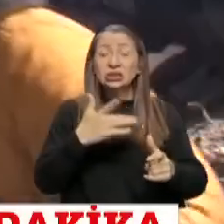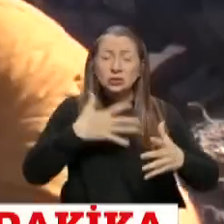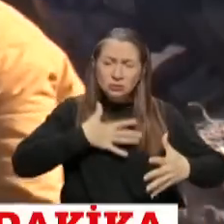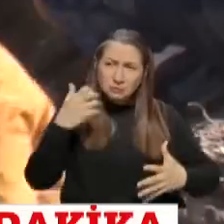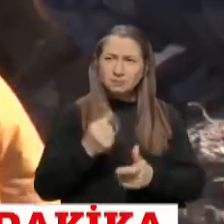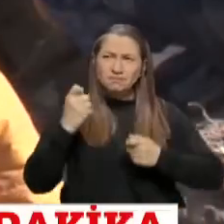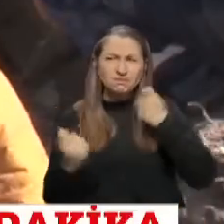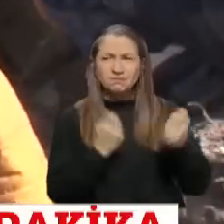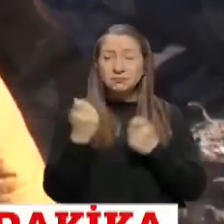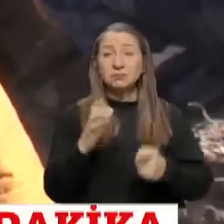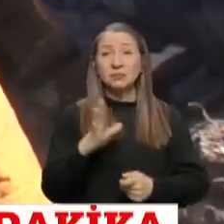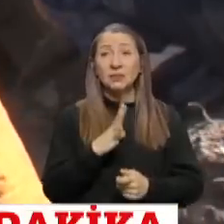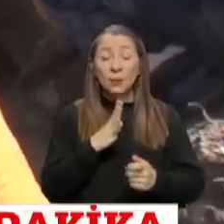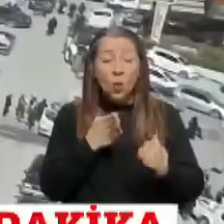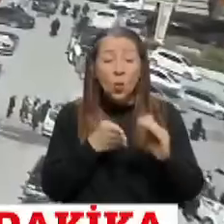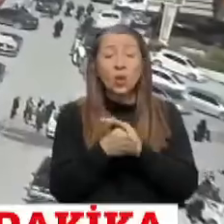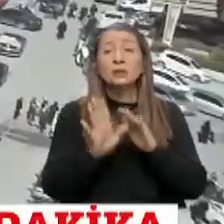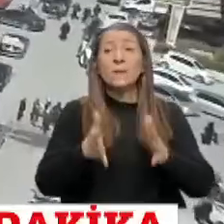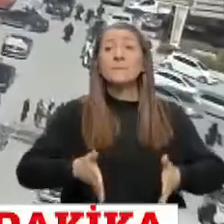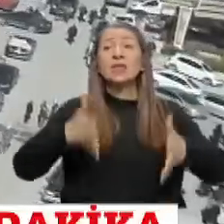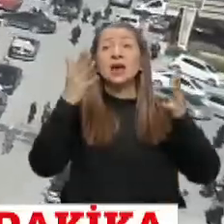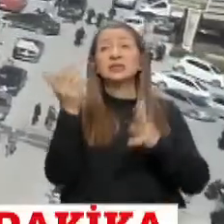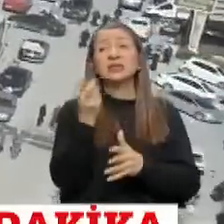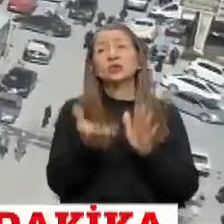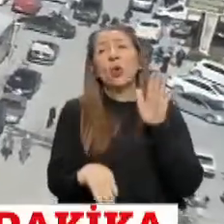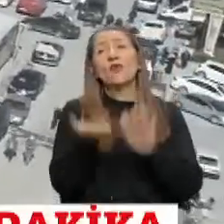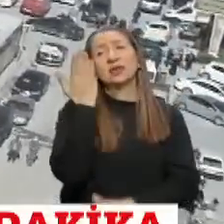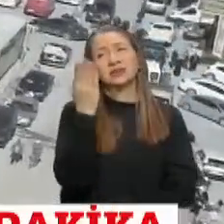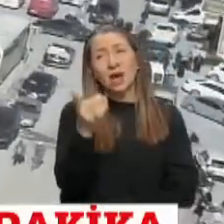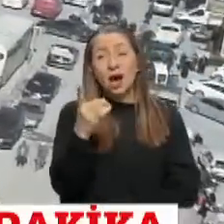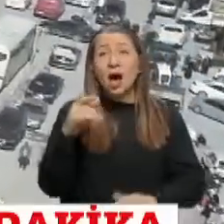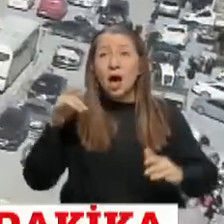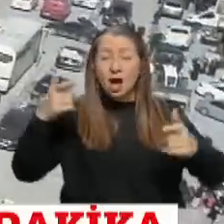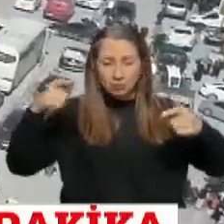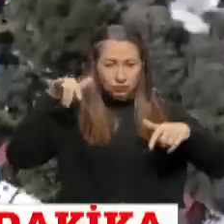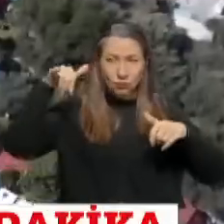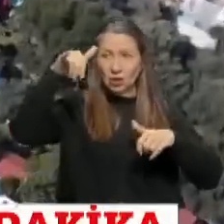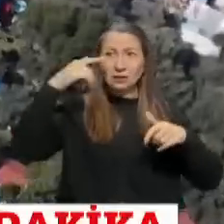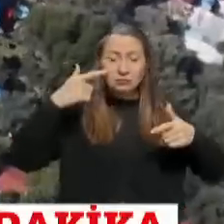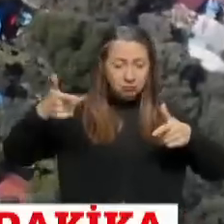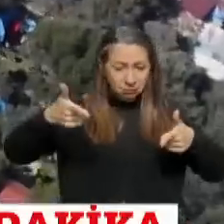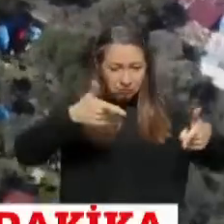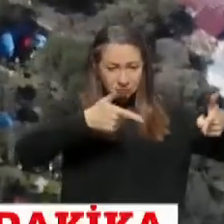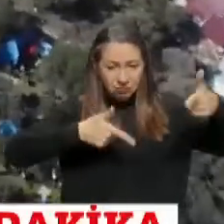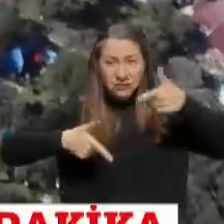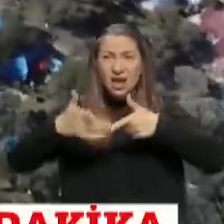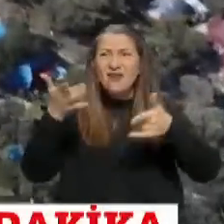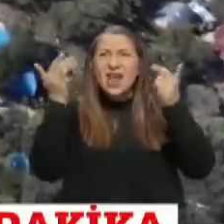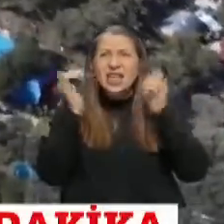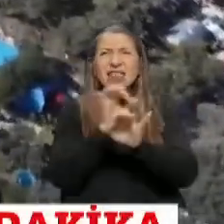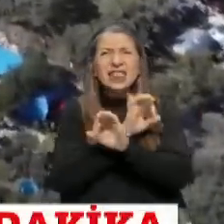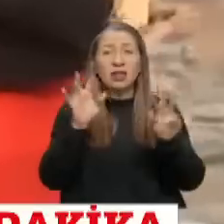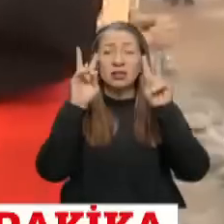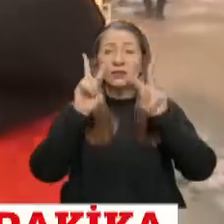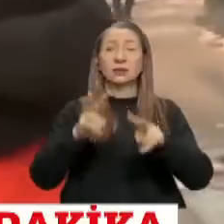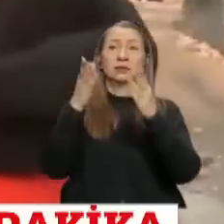başla çalışma var ama ulaşılamayan bina sayısı çok daha fazla. Havadan kaydedilen görüntüler felaketin en net